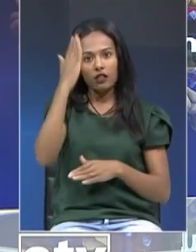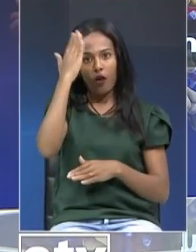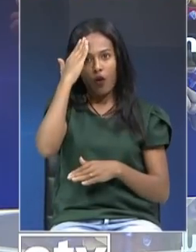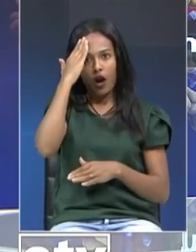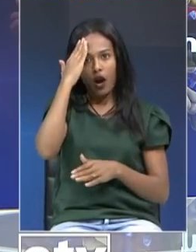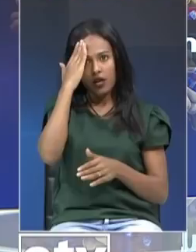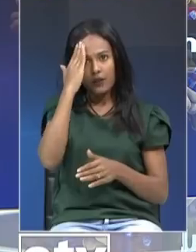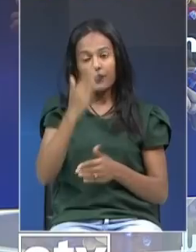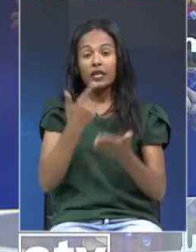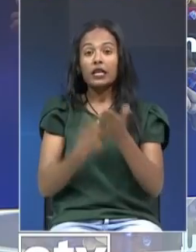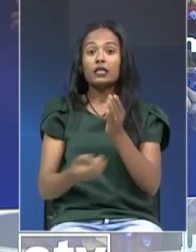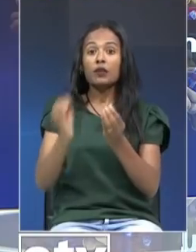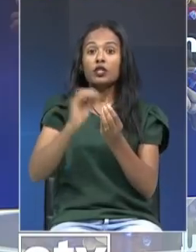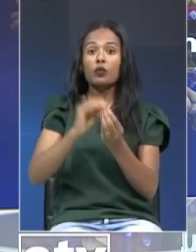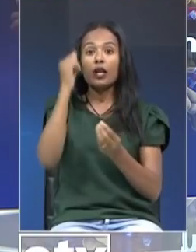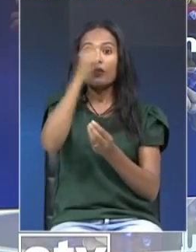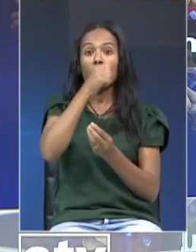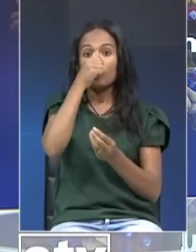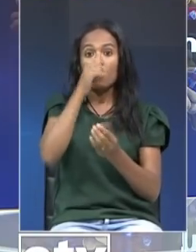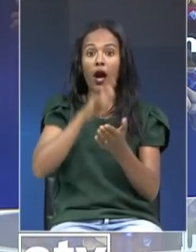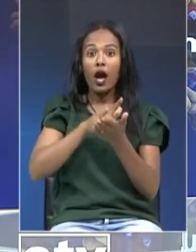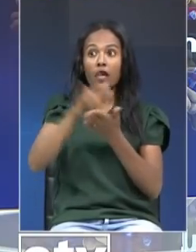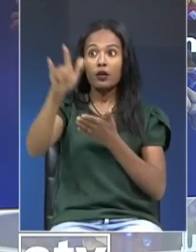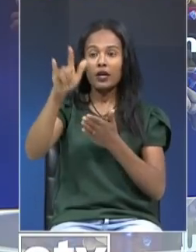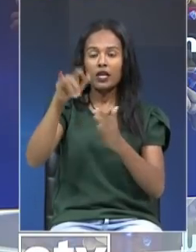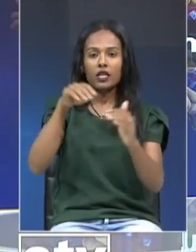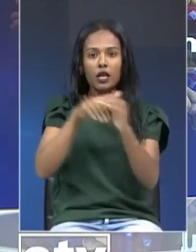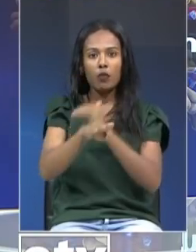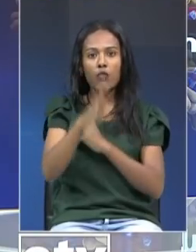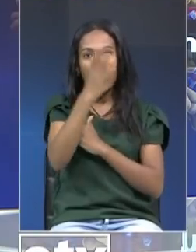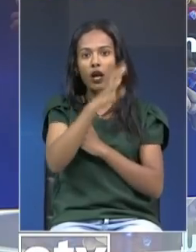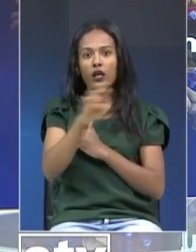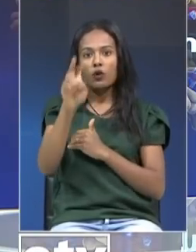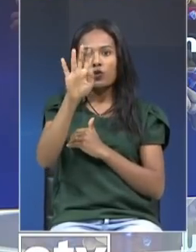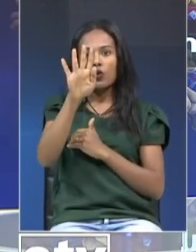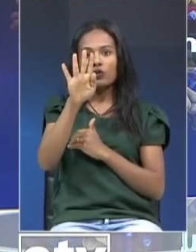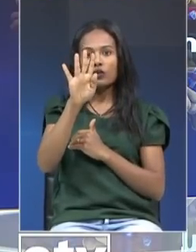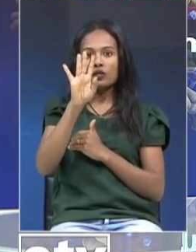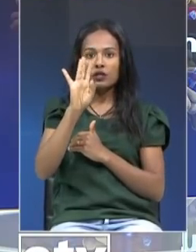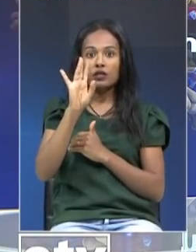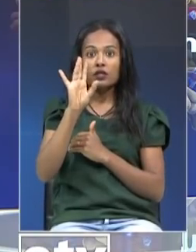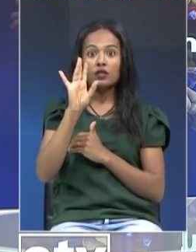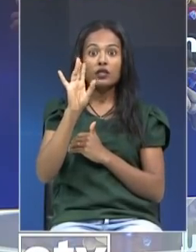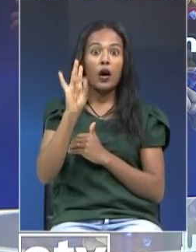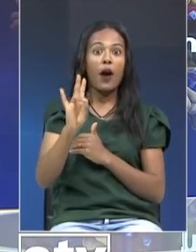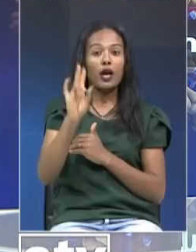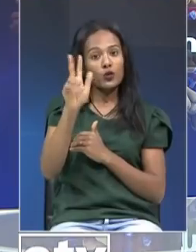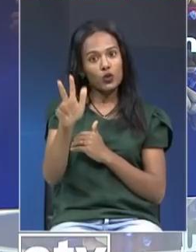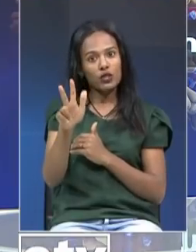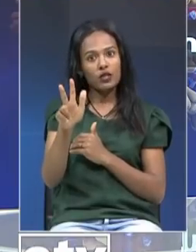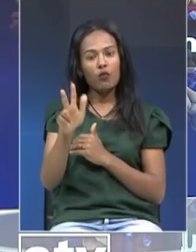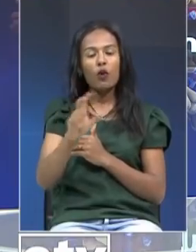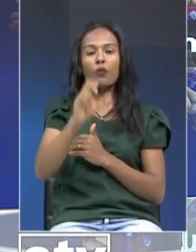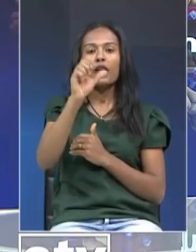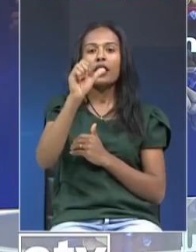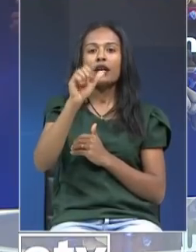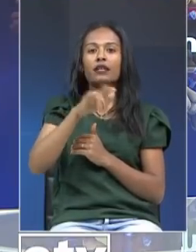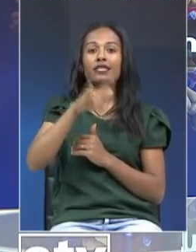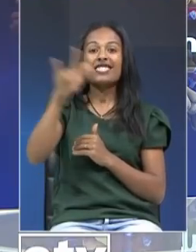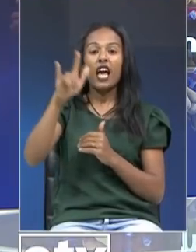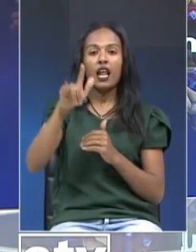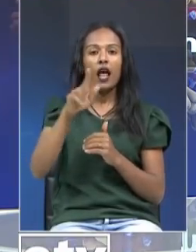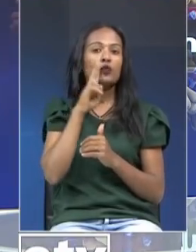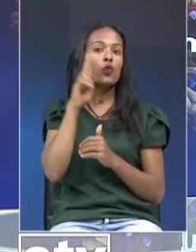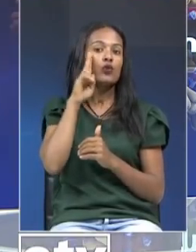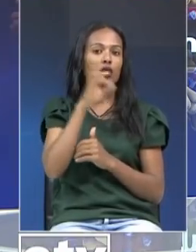ነው። ከዚህም በተጨማሪ በኢትዮጵያ አየር መንገድ በኩል የገቡ 473 ደግሞ በስካይላይት እና በጊዮን ሆቴሎች